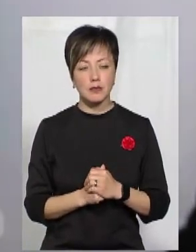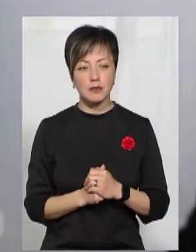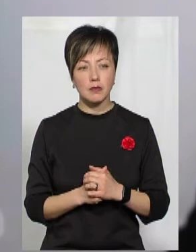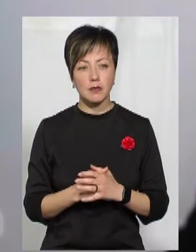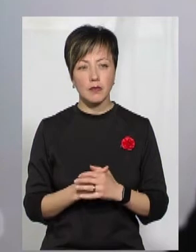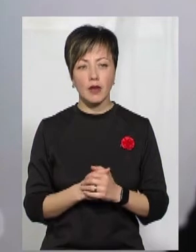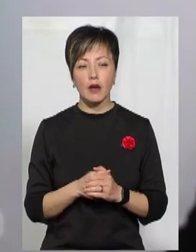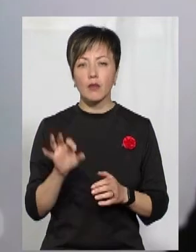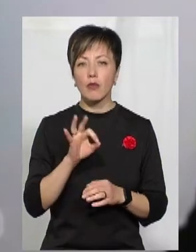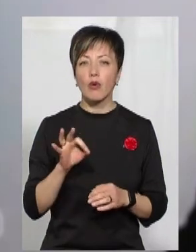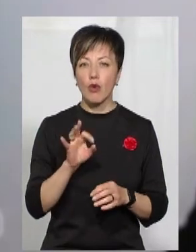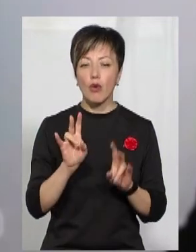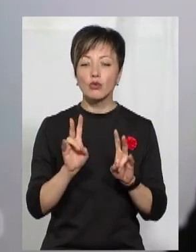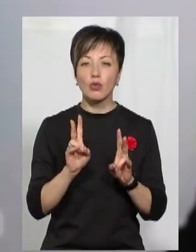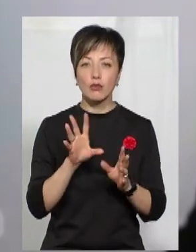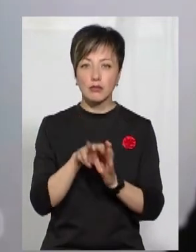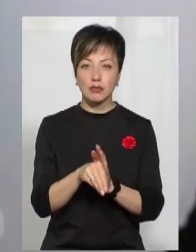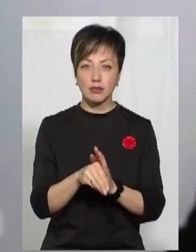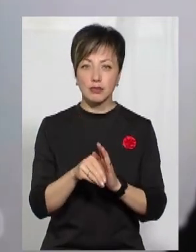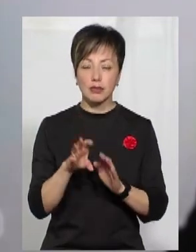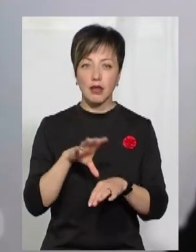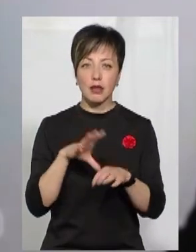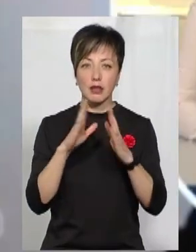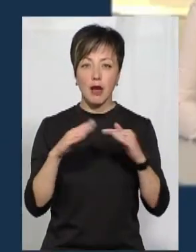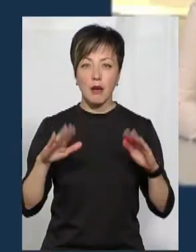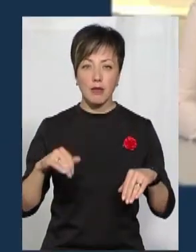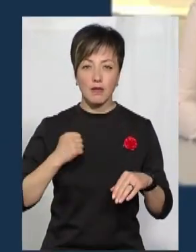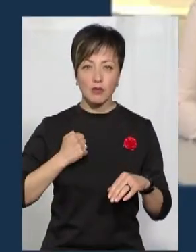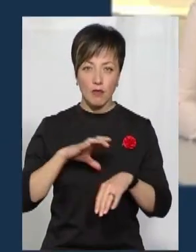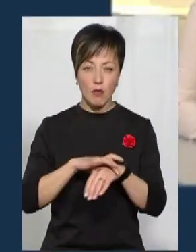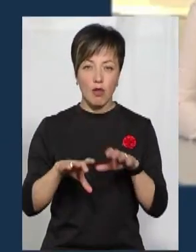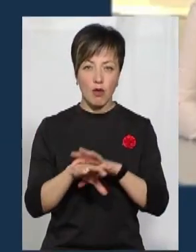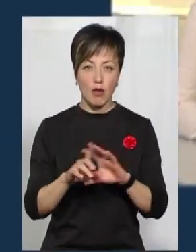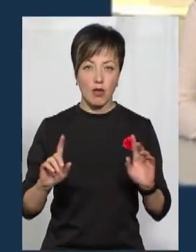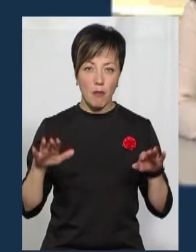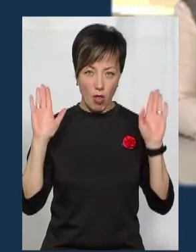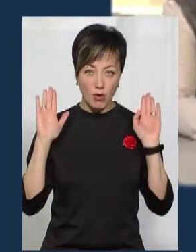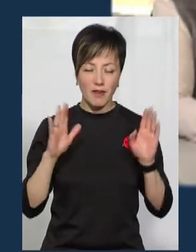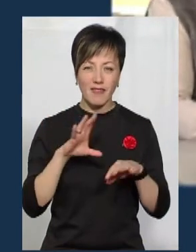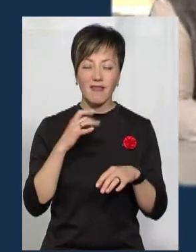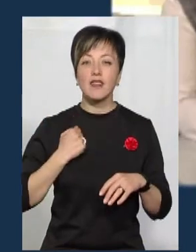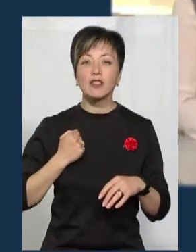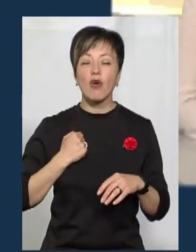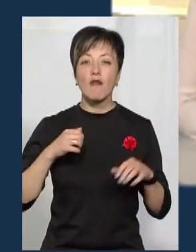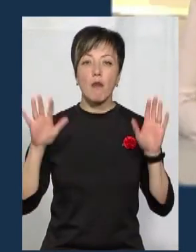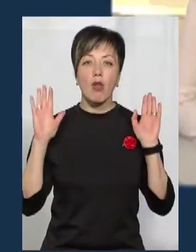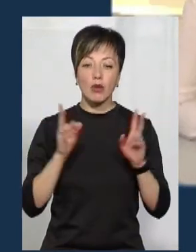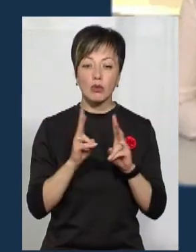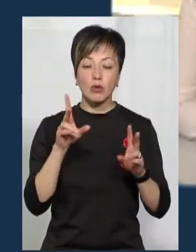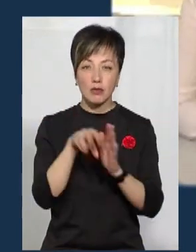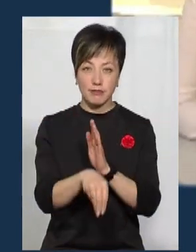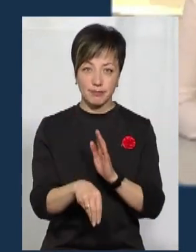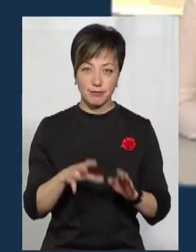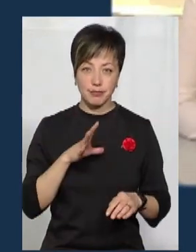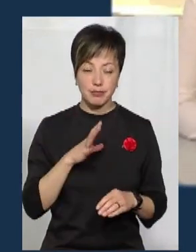в цих таборах. Ось, до прикладу, була переписка, коли звернули, що у